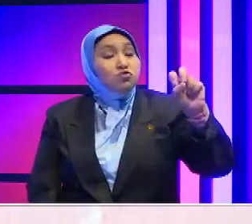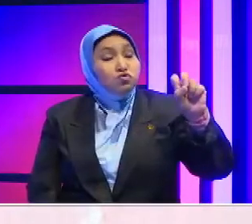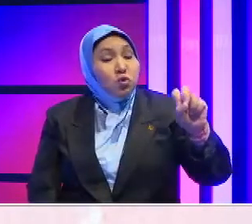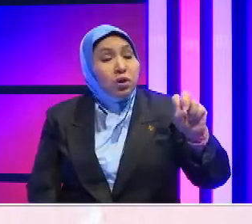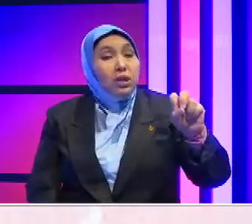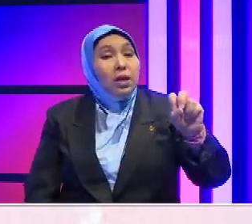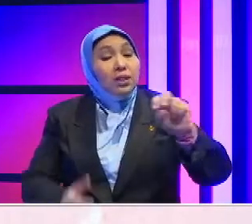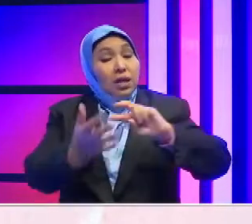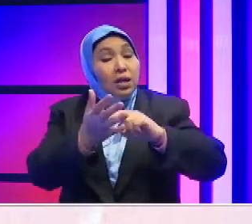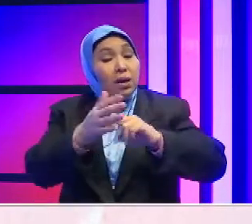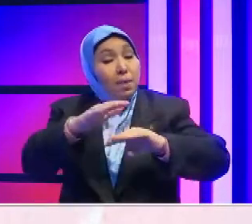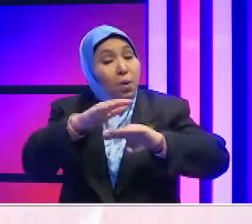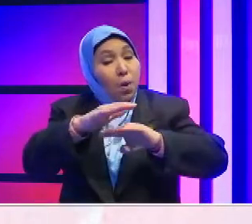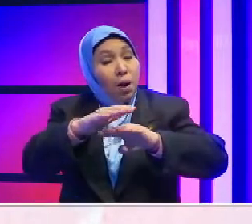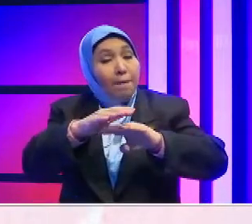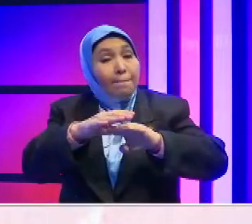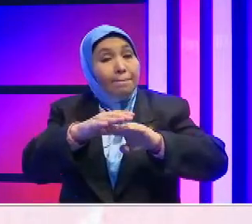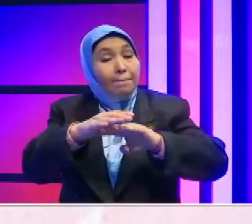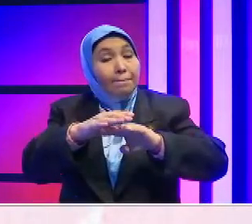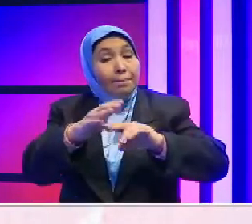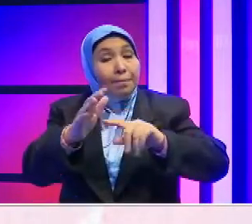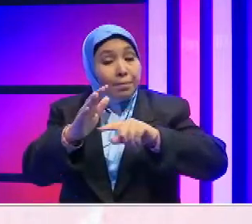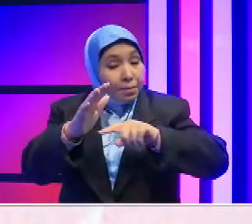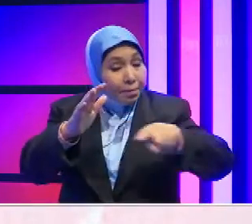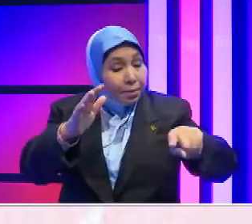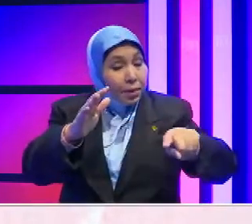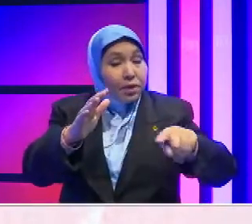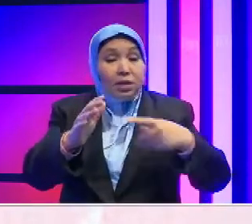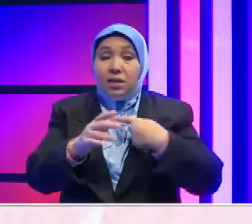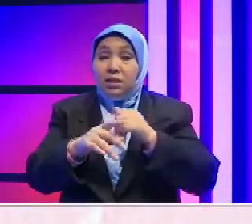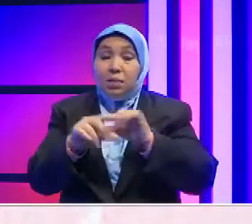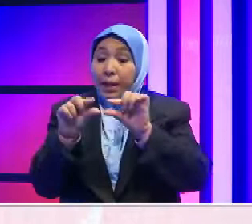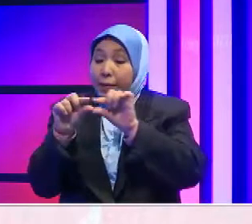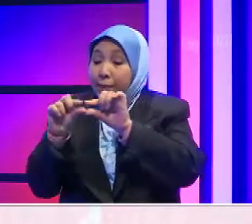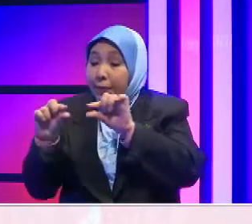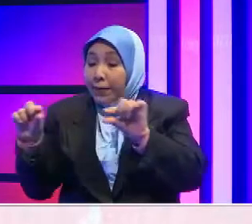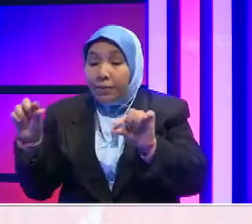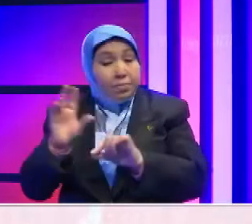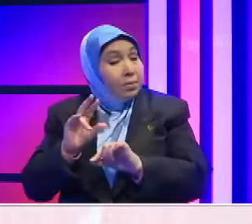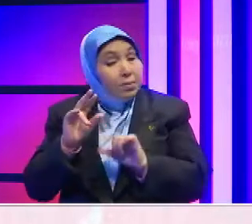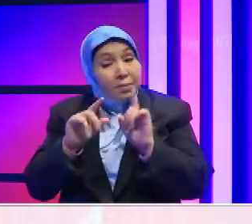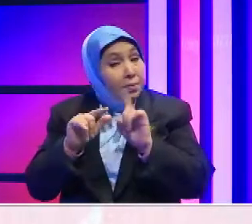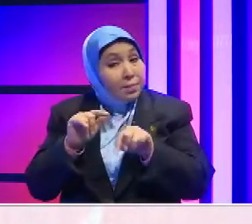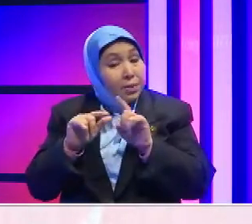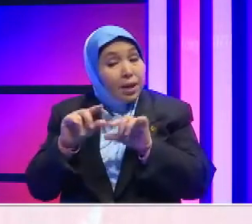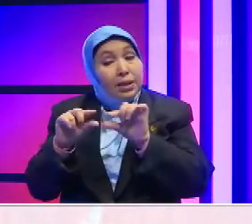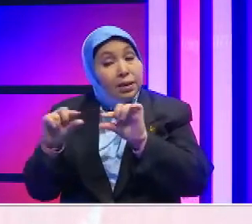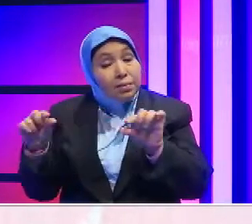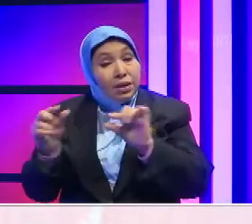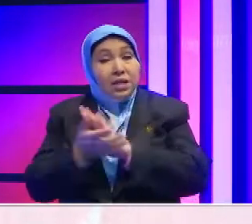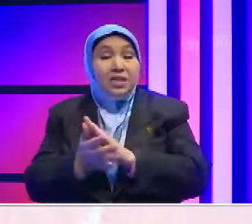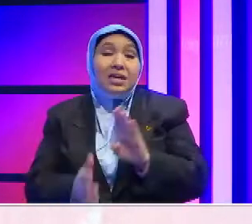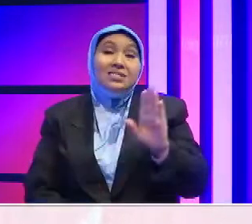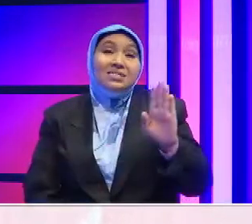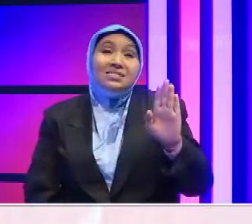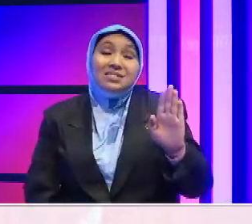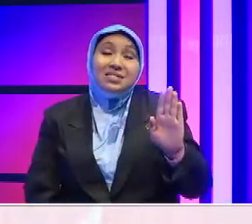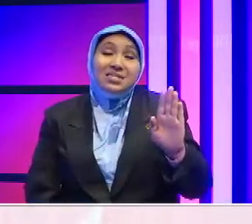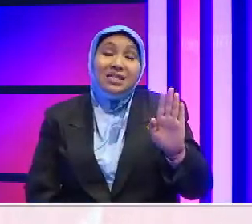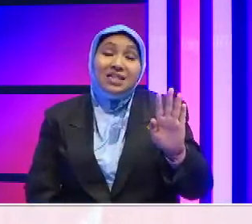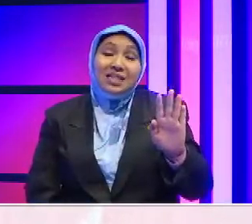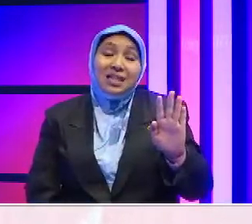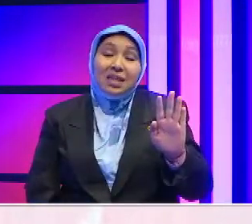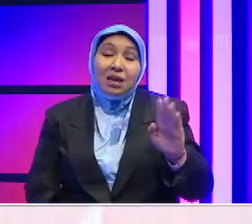berbaris di bawah walaupun Sya'ban di bawah Dia tidak boleh kita menipiskan so itu selalu tipis sediakan jadi SIM kena bacok